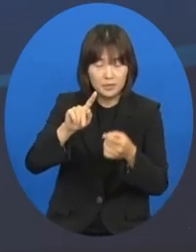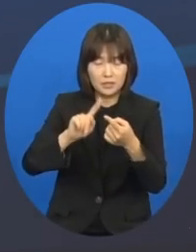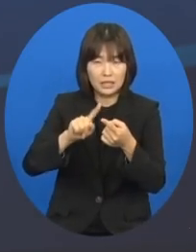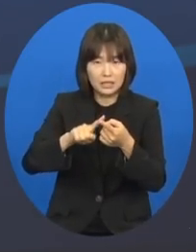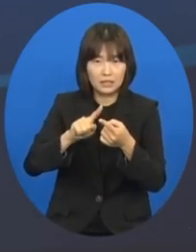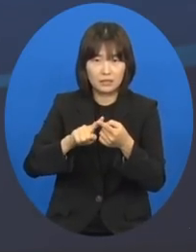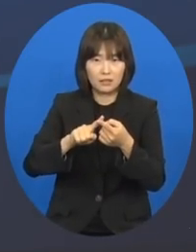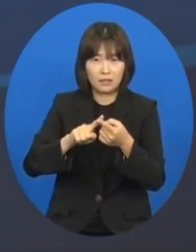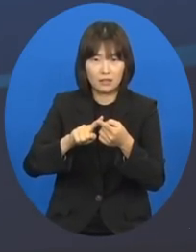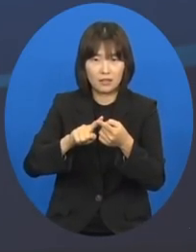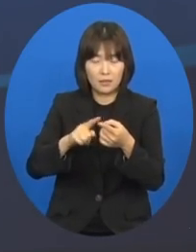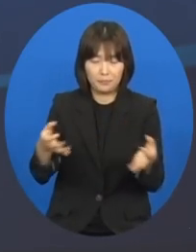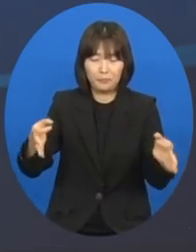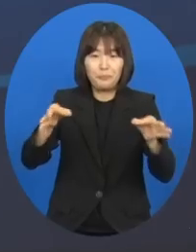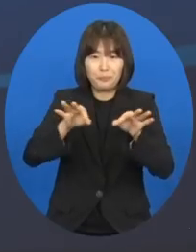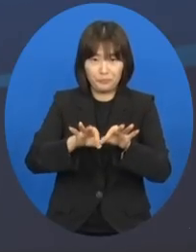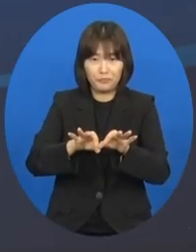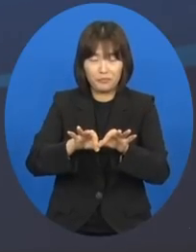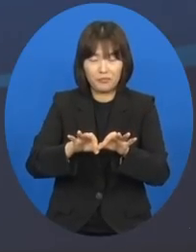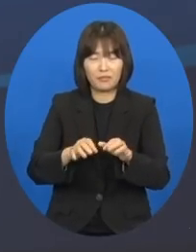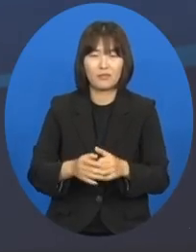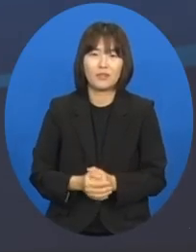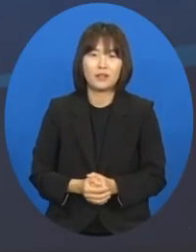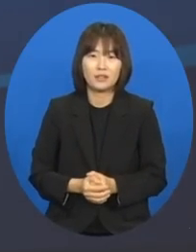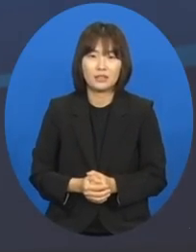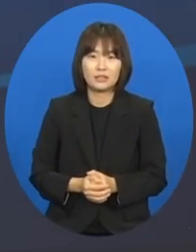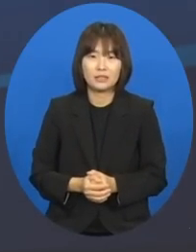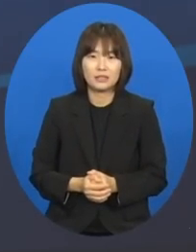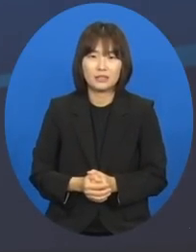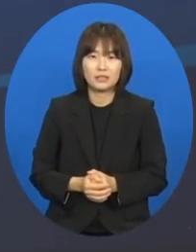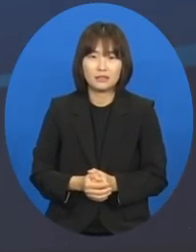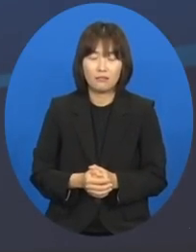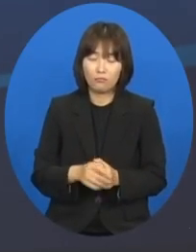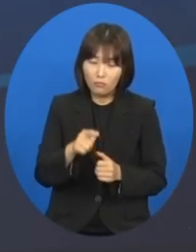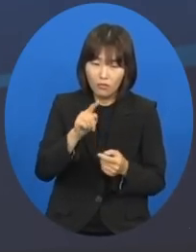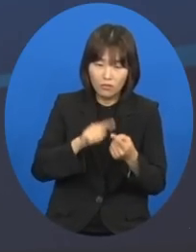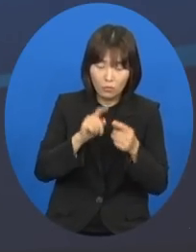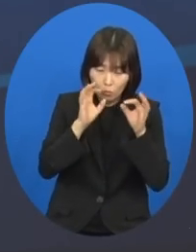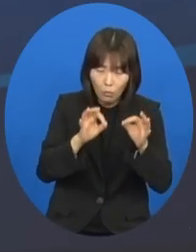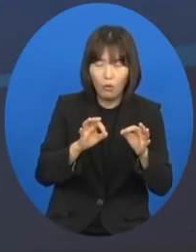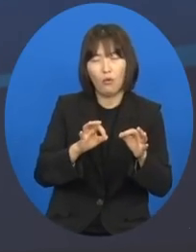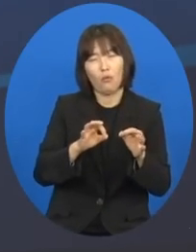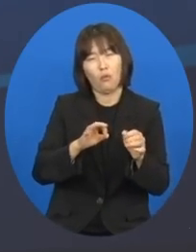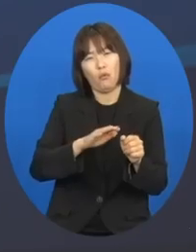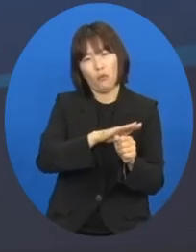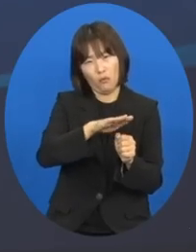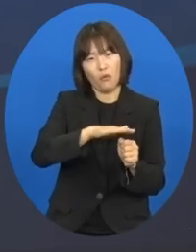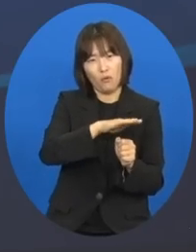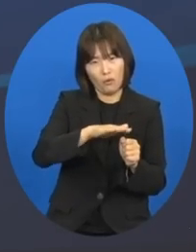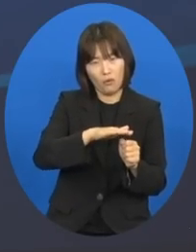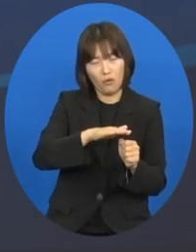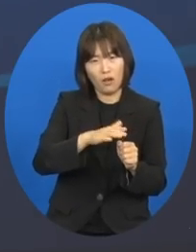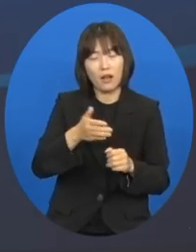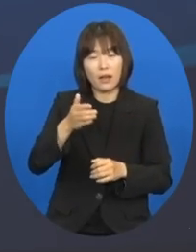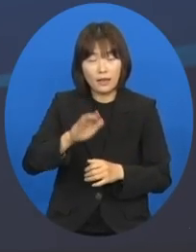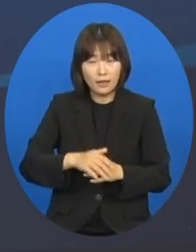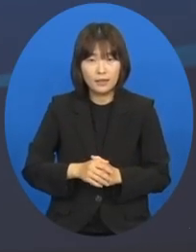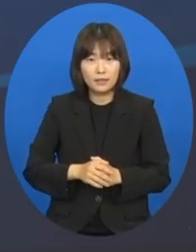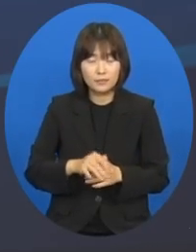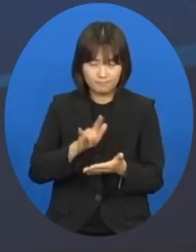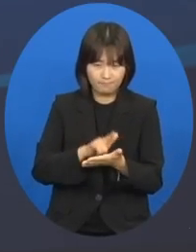모으고 세뱃돈도 모으고 그래서 절반을 부담해서 가니까 얼마나 기특해요 그래서 가는 길에